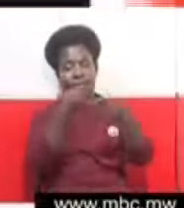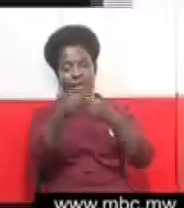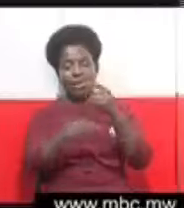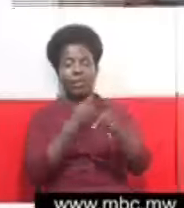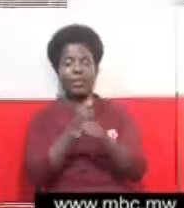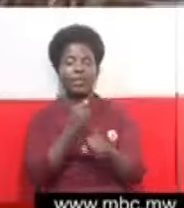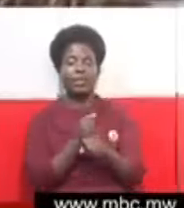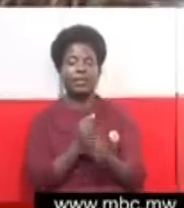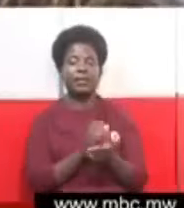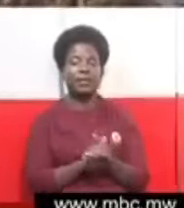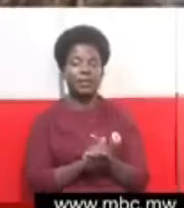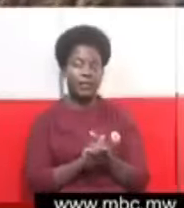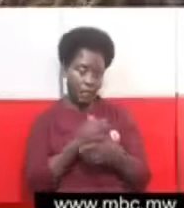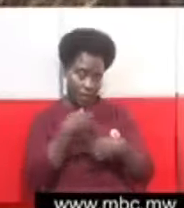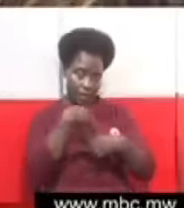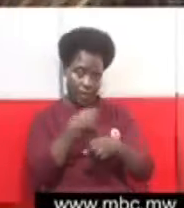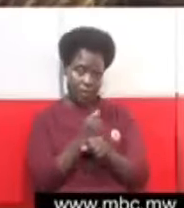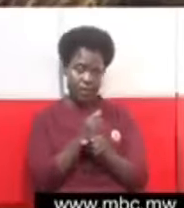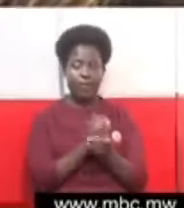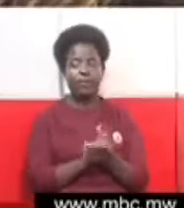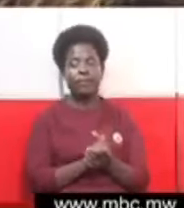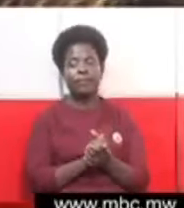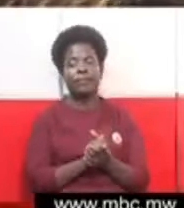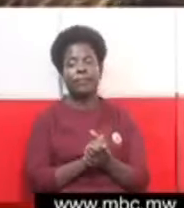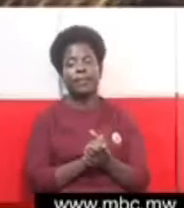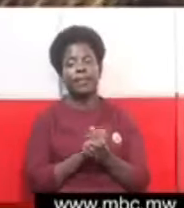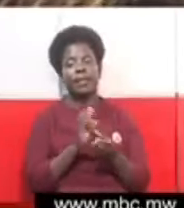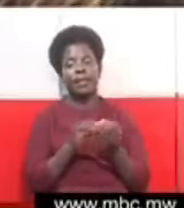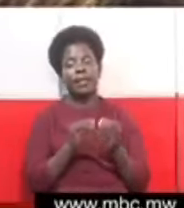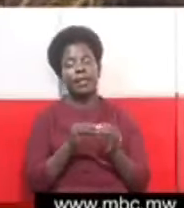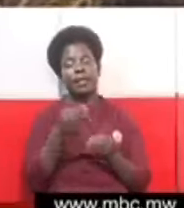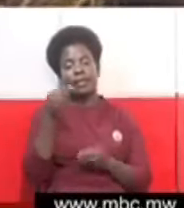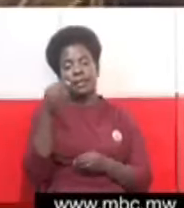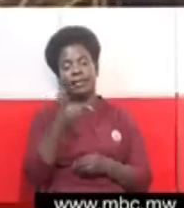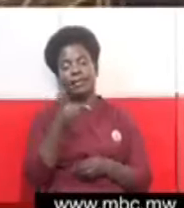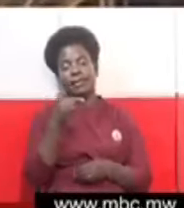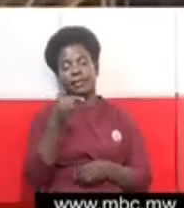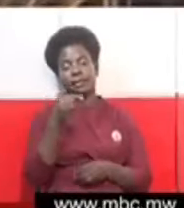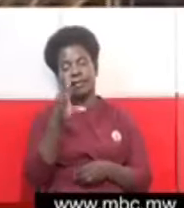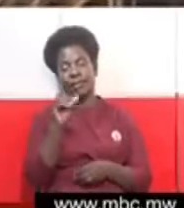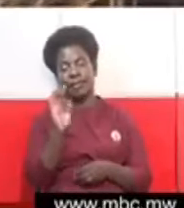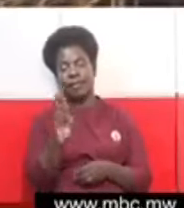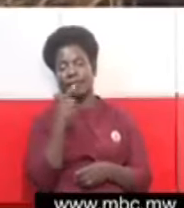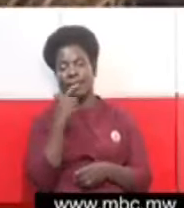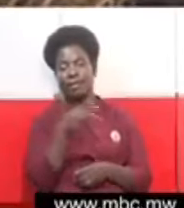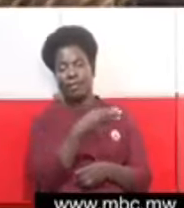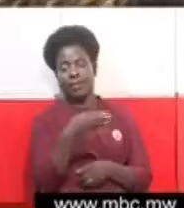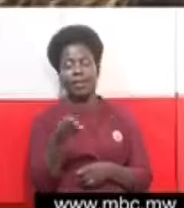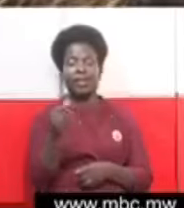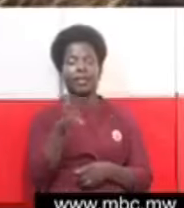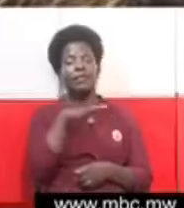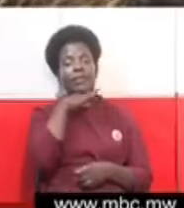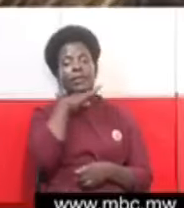ntchito. Ndipo bungwe la Green Climate Fund GCF lati lipereka ndalama zokwana